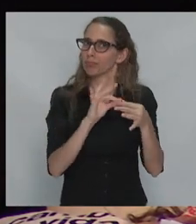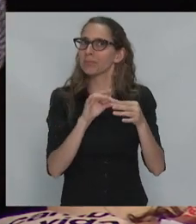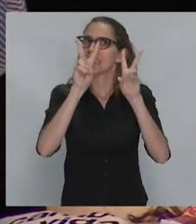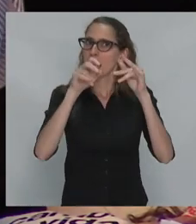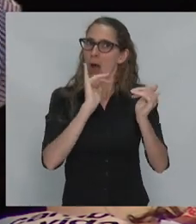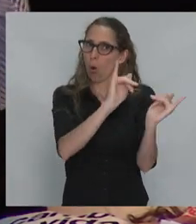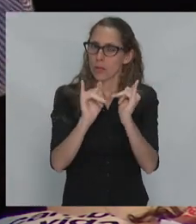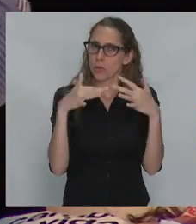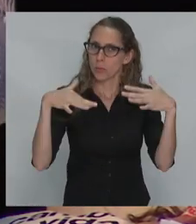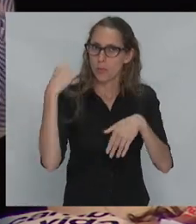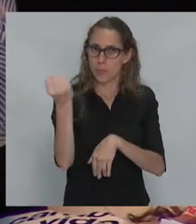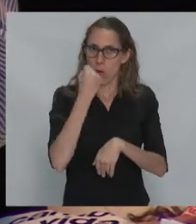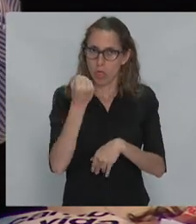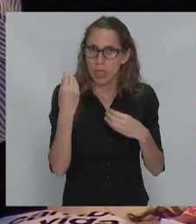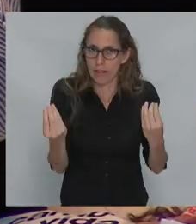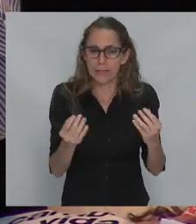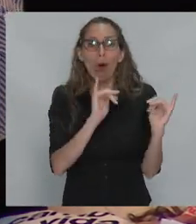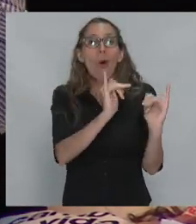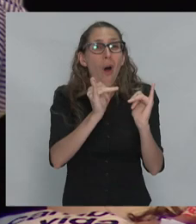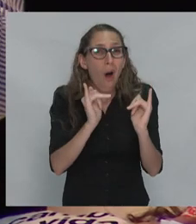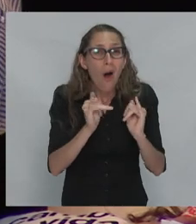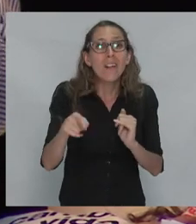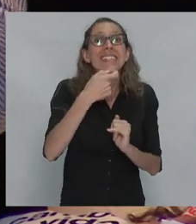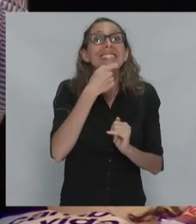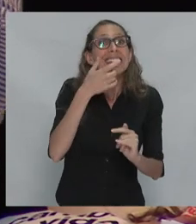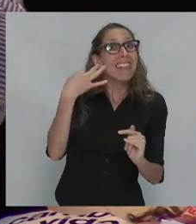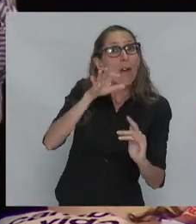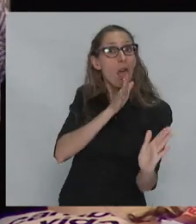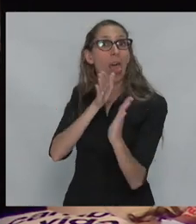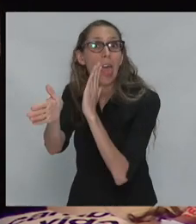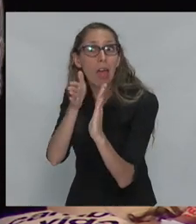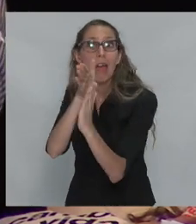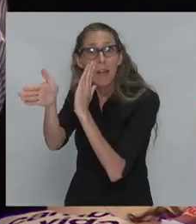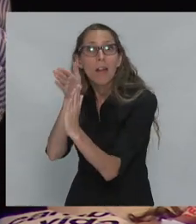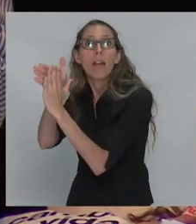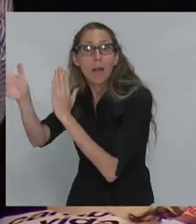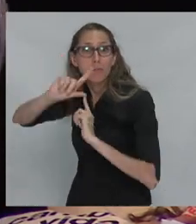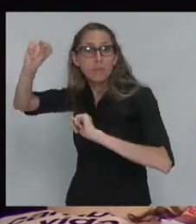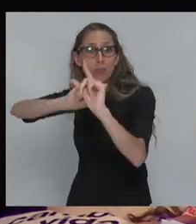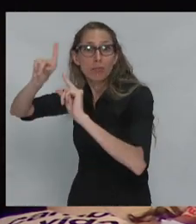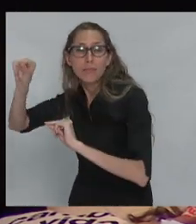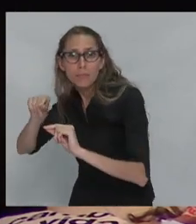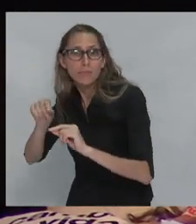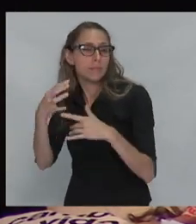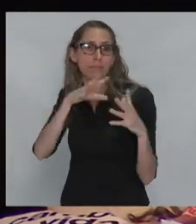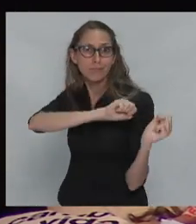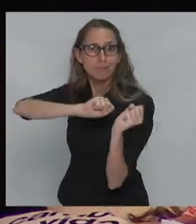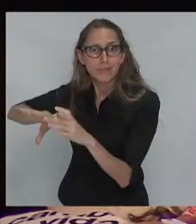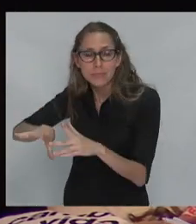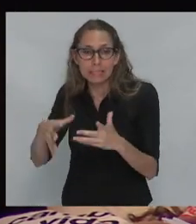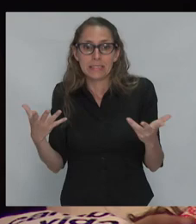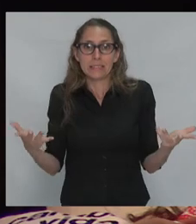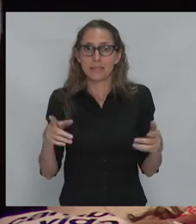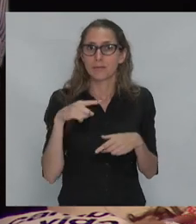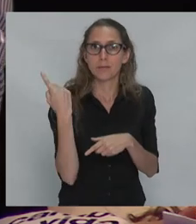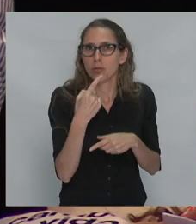occupée, il y a une jeunesse exilée. Et on ne peut pas aborder le peuple de Palestine sans penser à ces